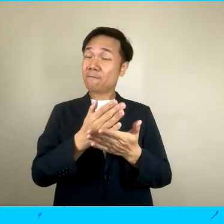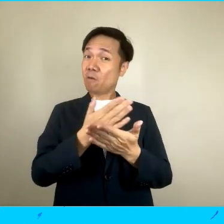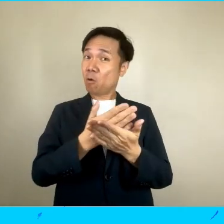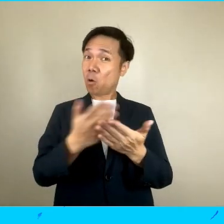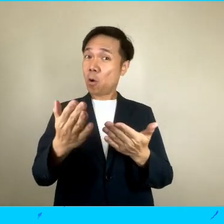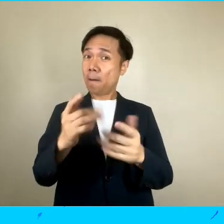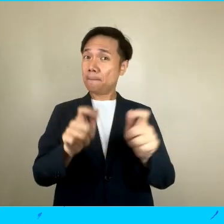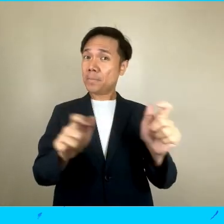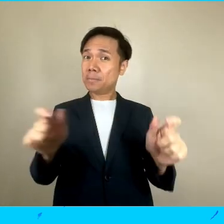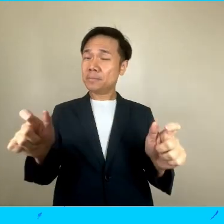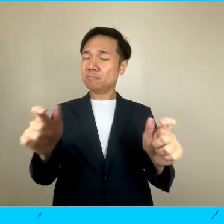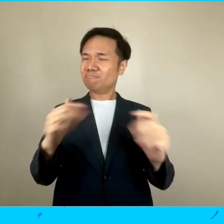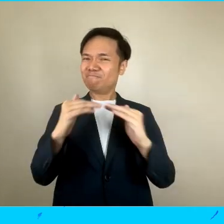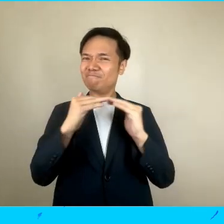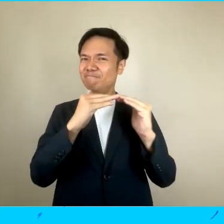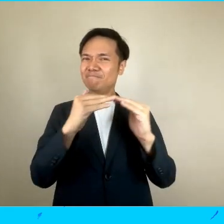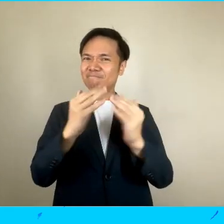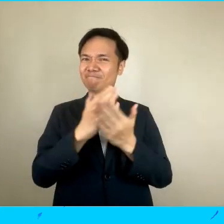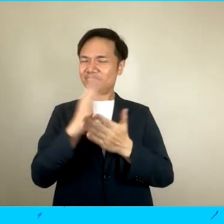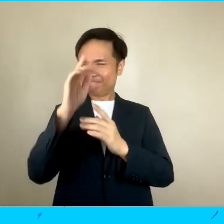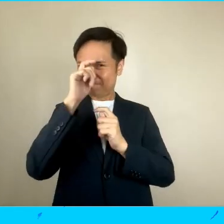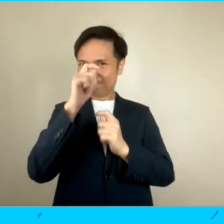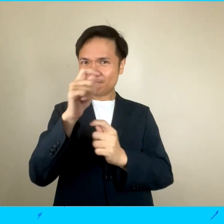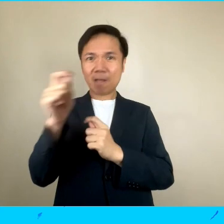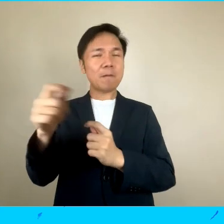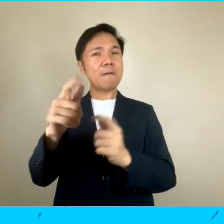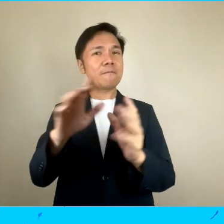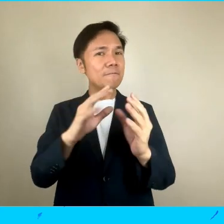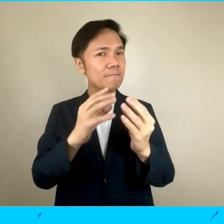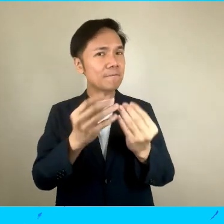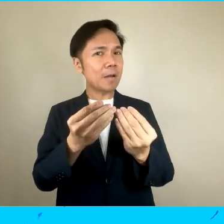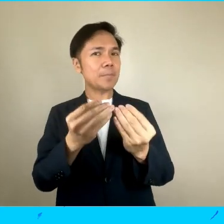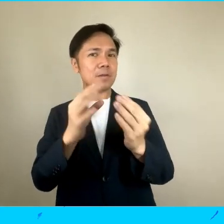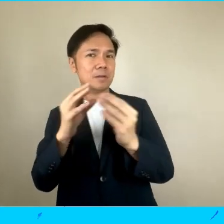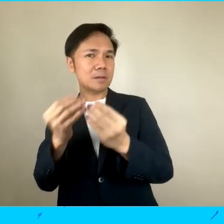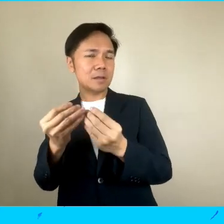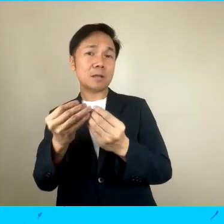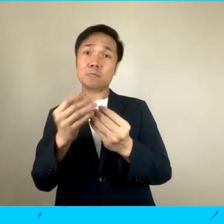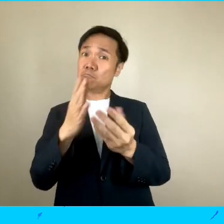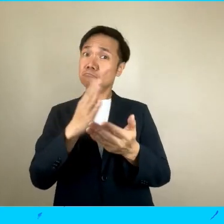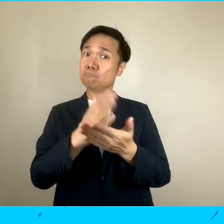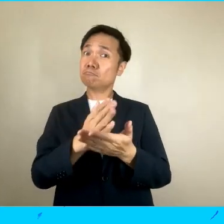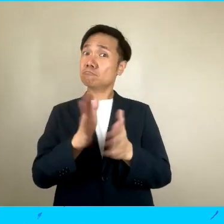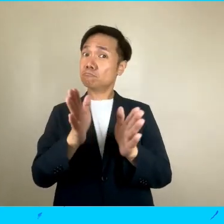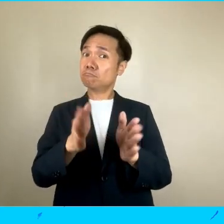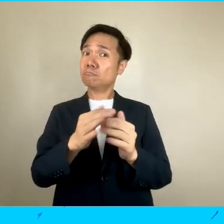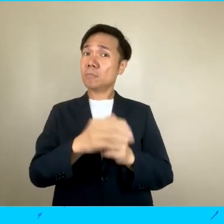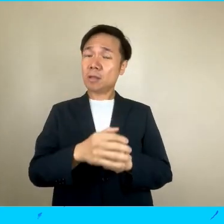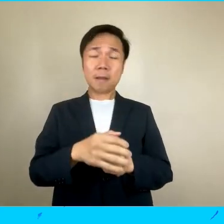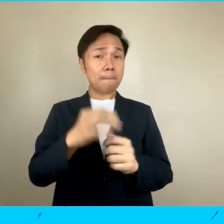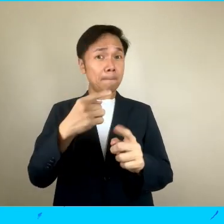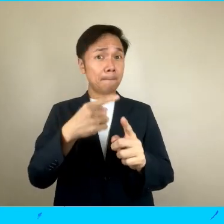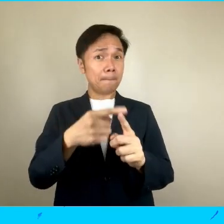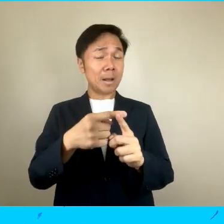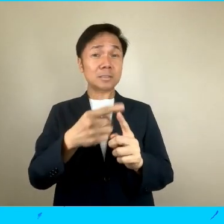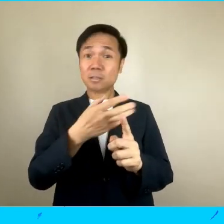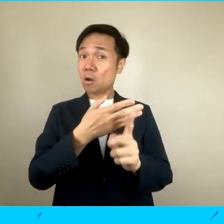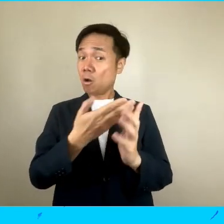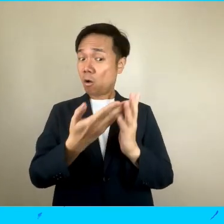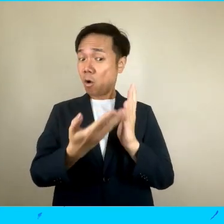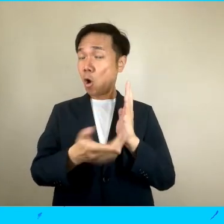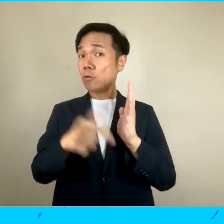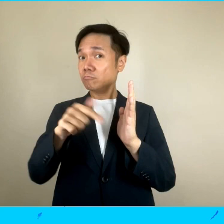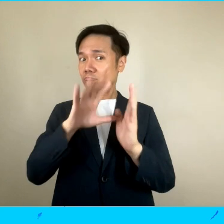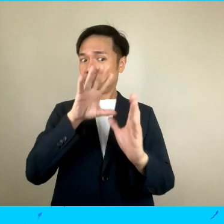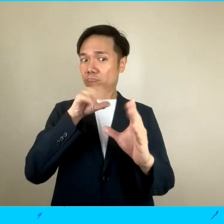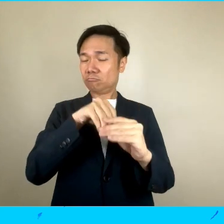que ceci est un droit fondamental pour toutes les personnes, pour les jeunes, et donc